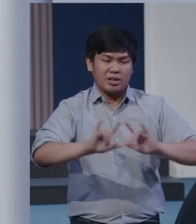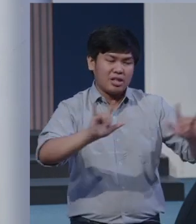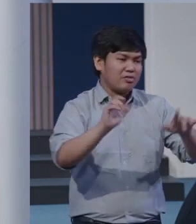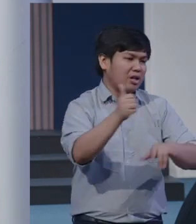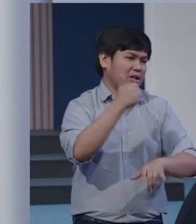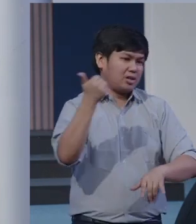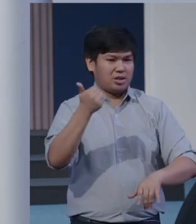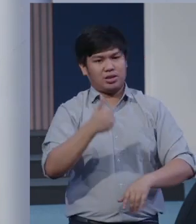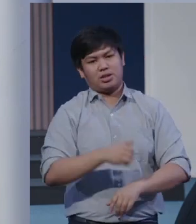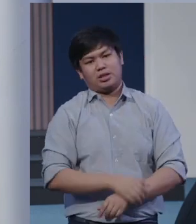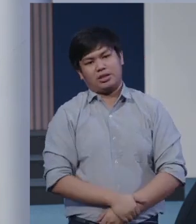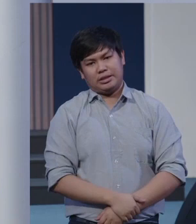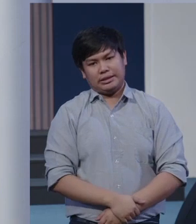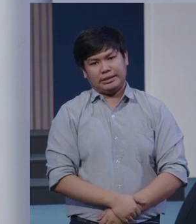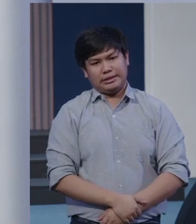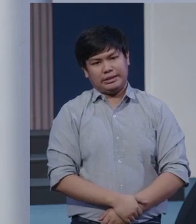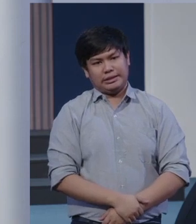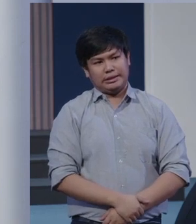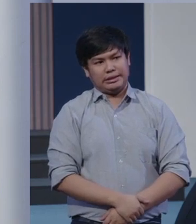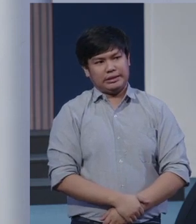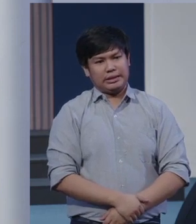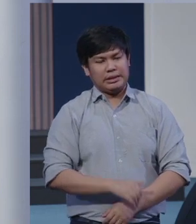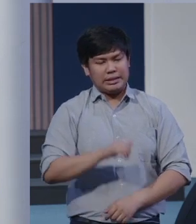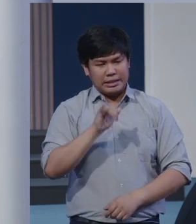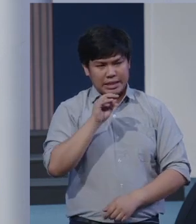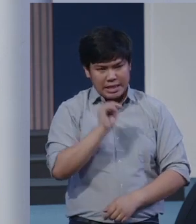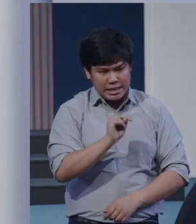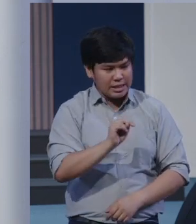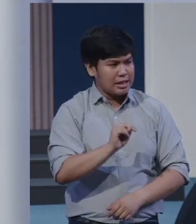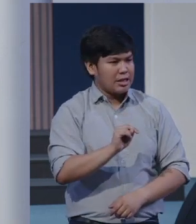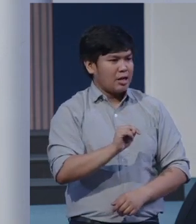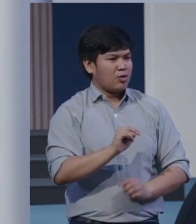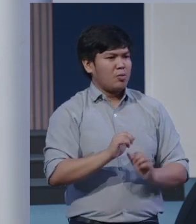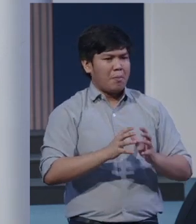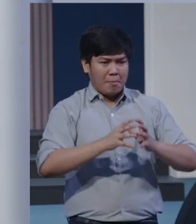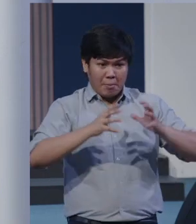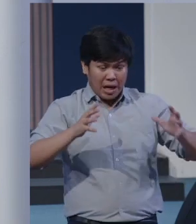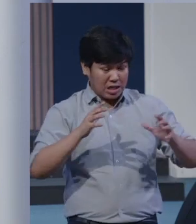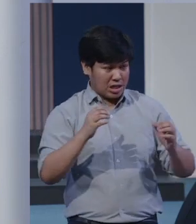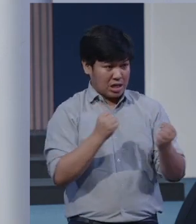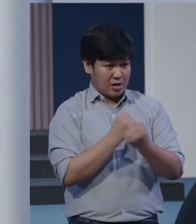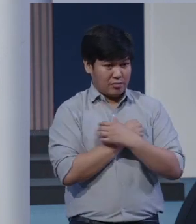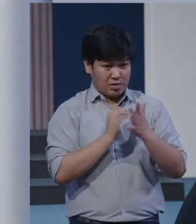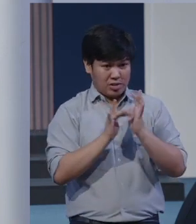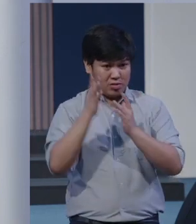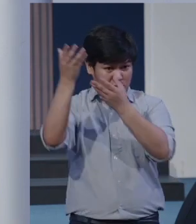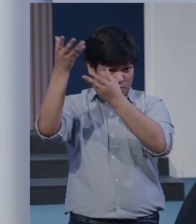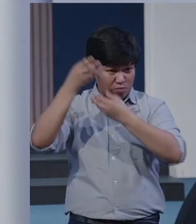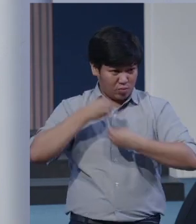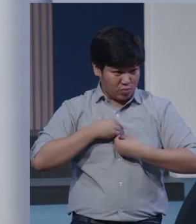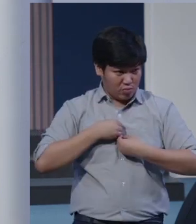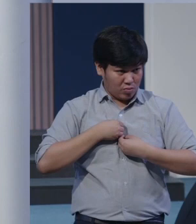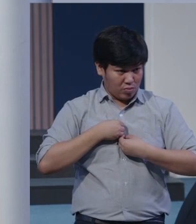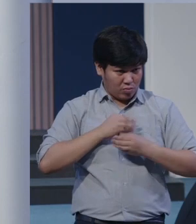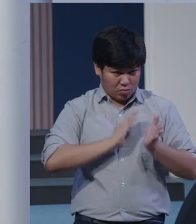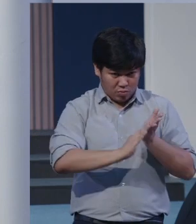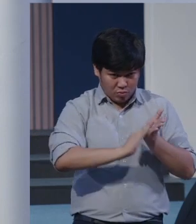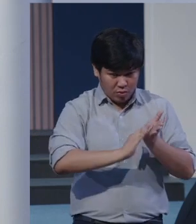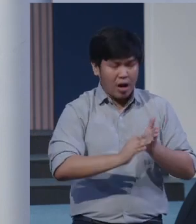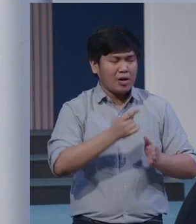isa you also are to love one another by this all people will